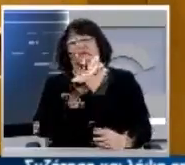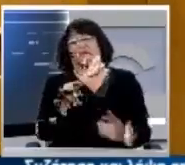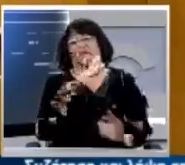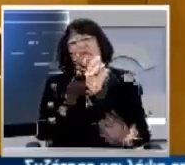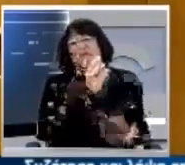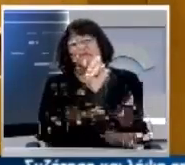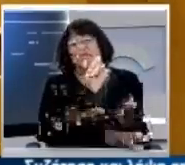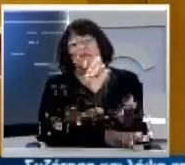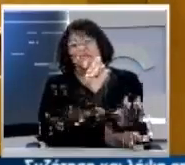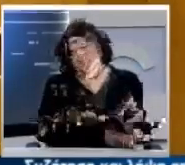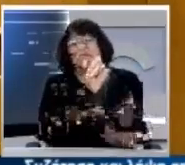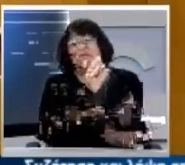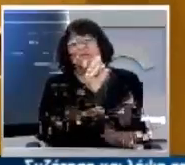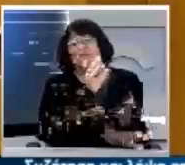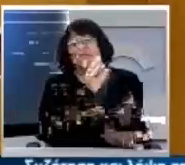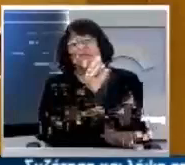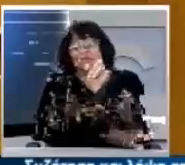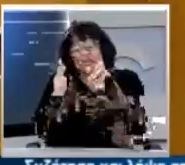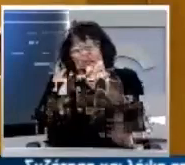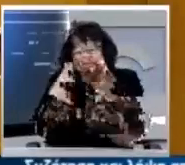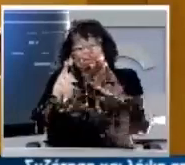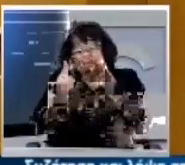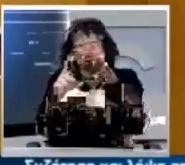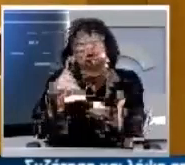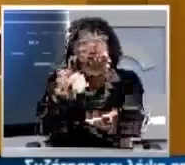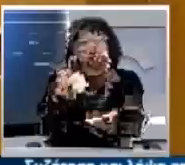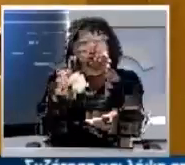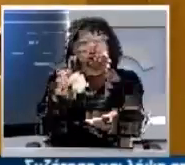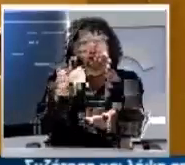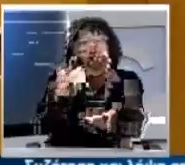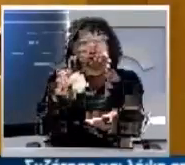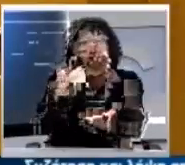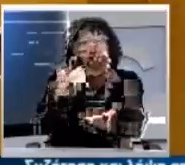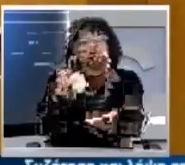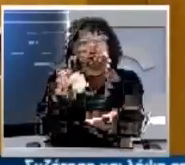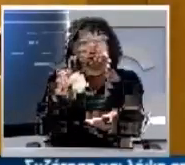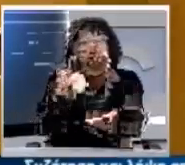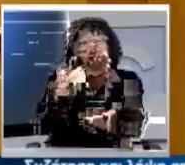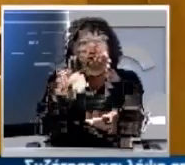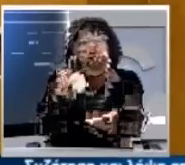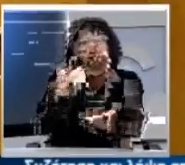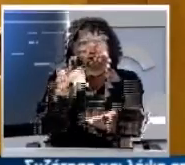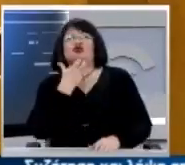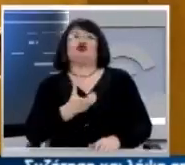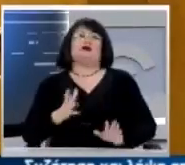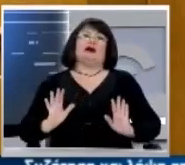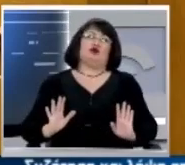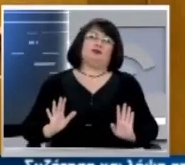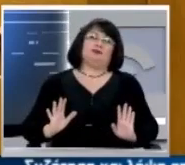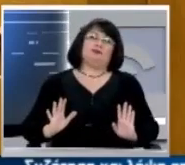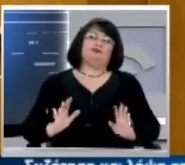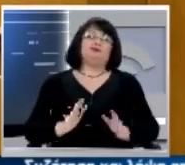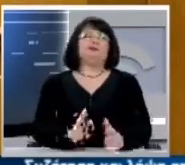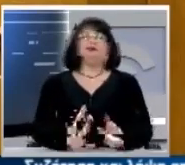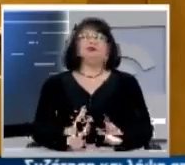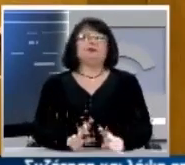είναι στίχου σοβαρότητας. Με αντίστοιχη τμήρωση έρχεται ενώπιον του κοινοβουλίου. Διότι